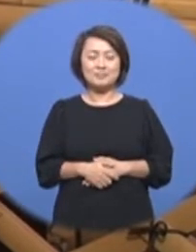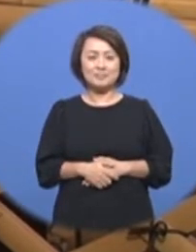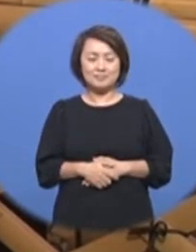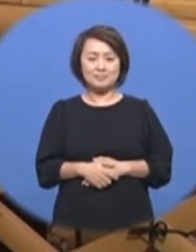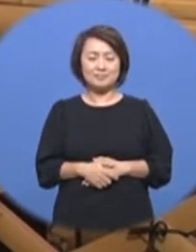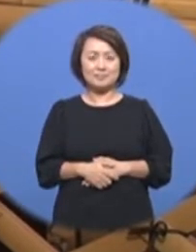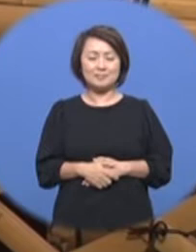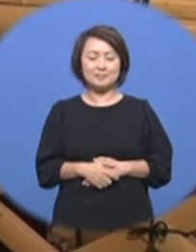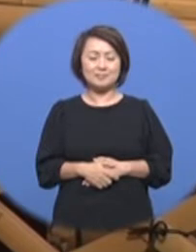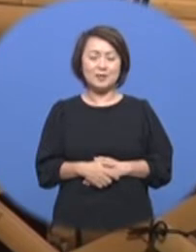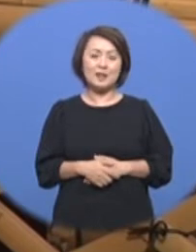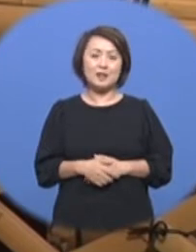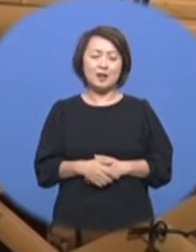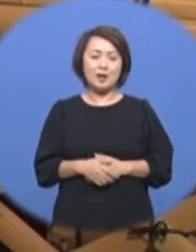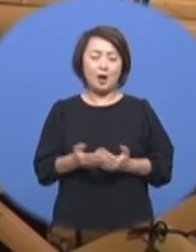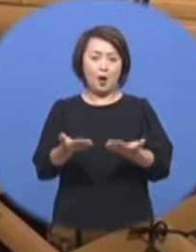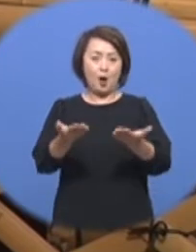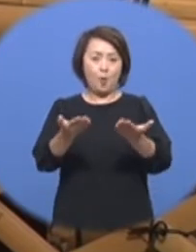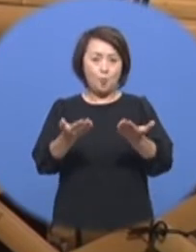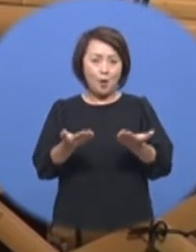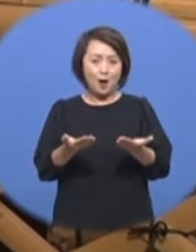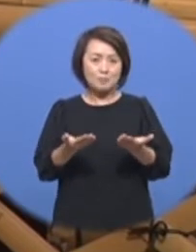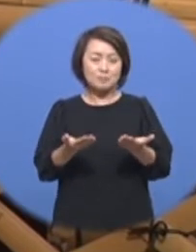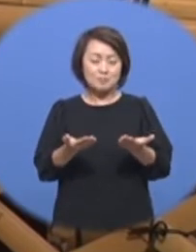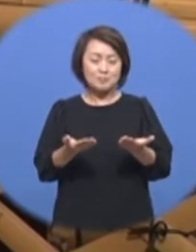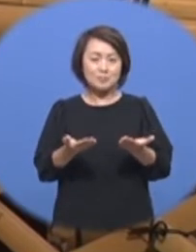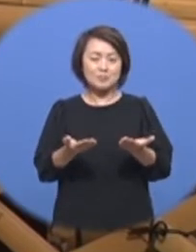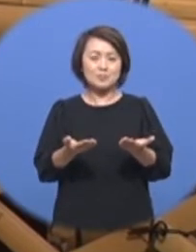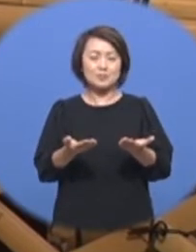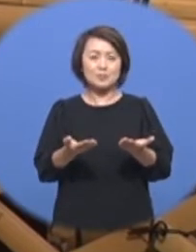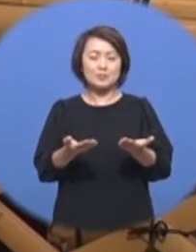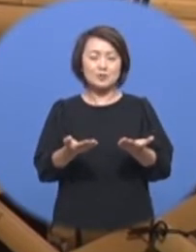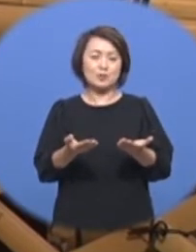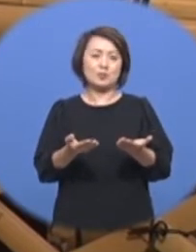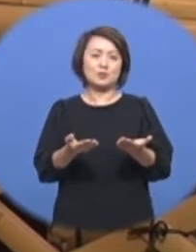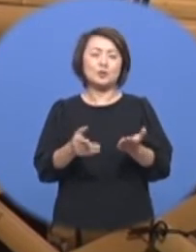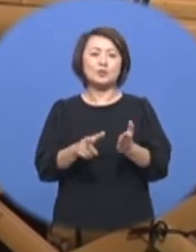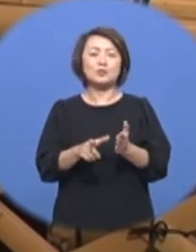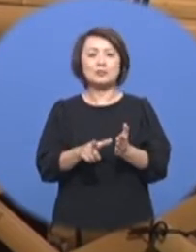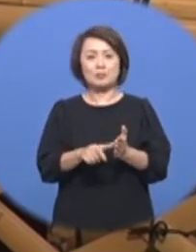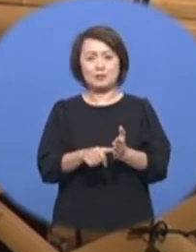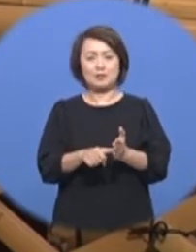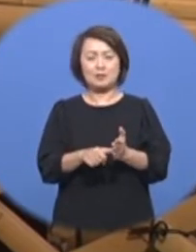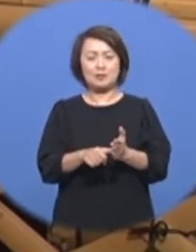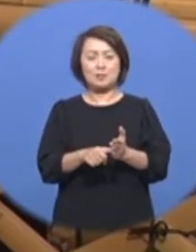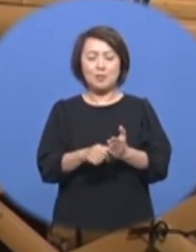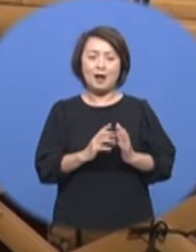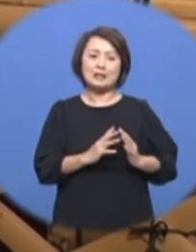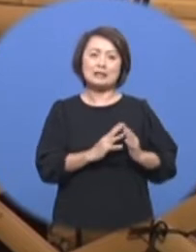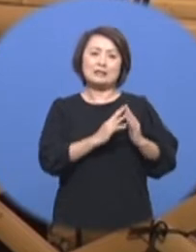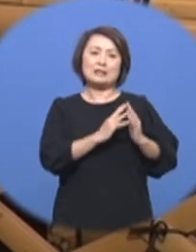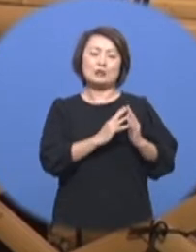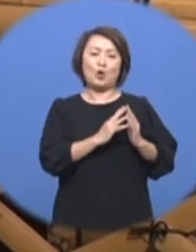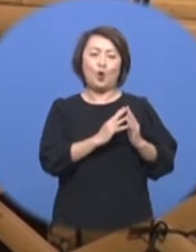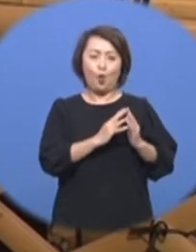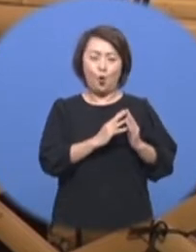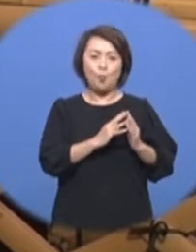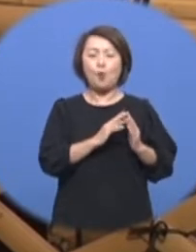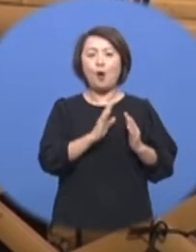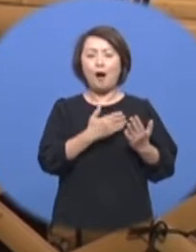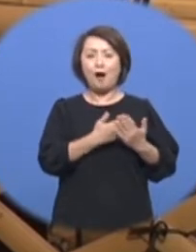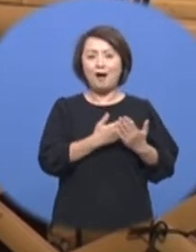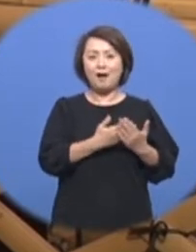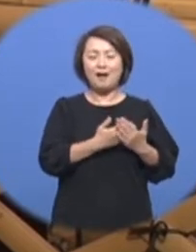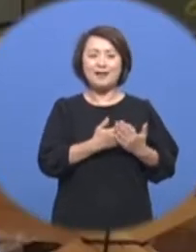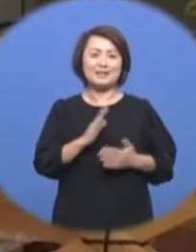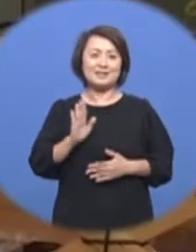やっぱりもらうんで、表彰式もらうんで、やっぱり緊張を持ってドキドキし